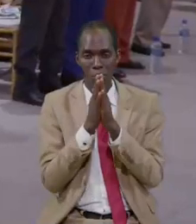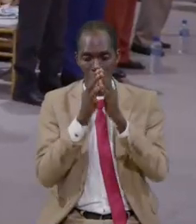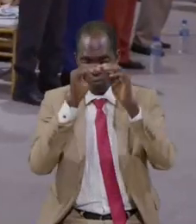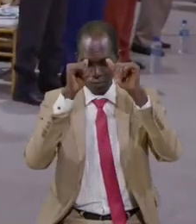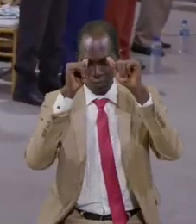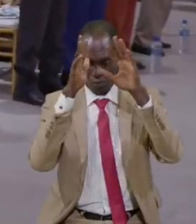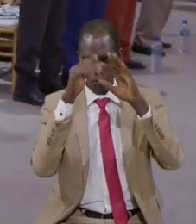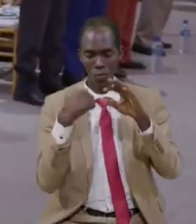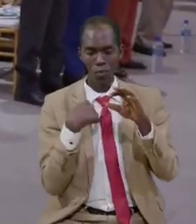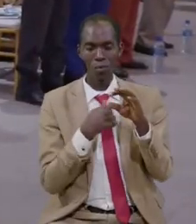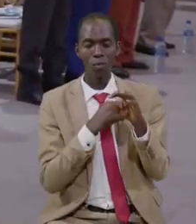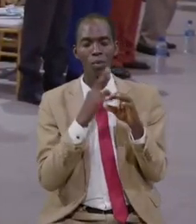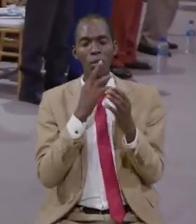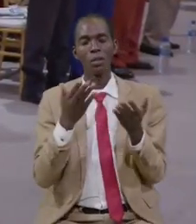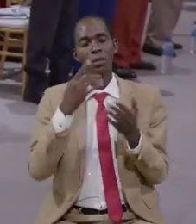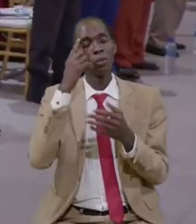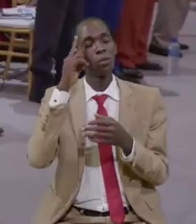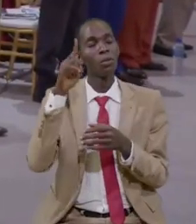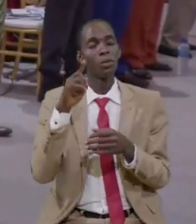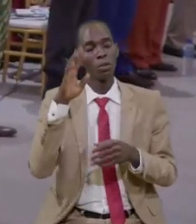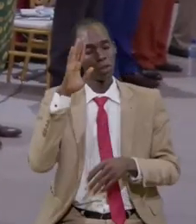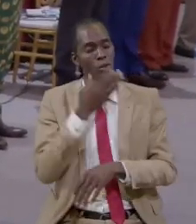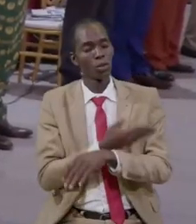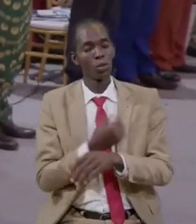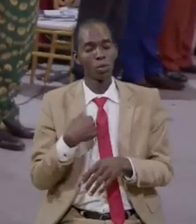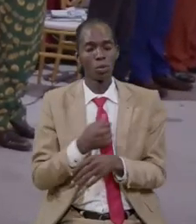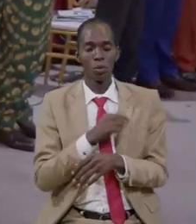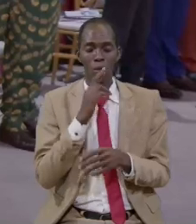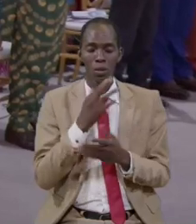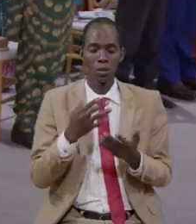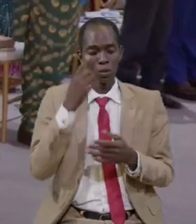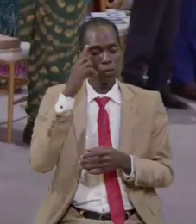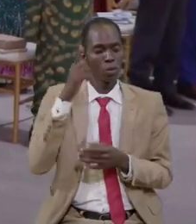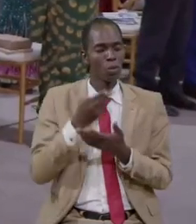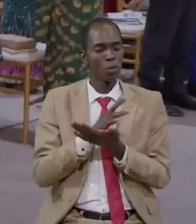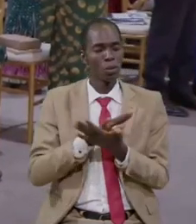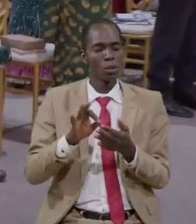Père, nous sommes là pour la Fils, nous sommes là pour toi. Saint-Esprit, nous sommes là pour toi.